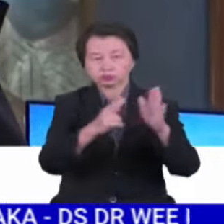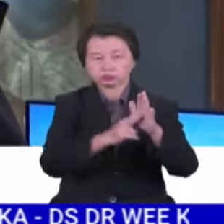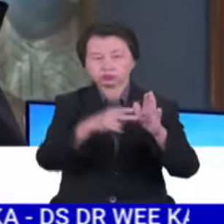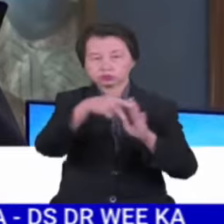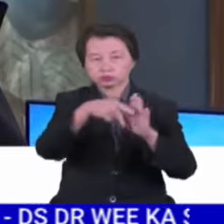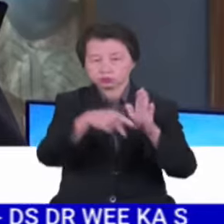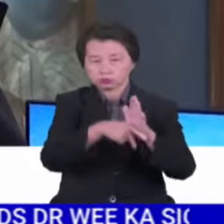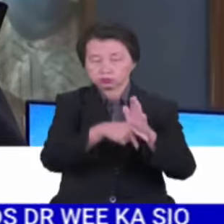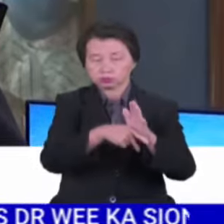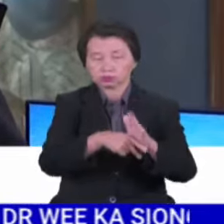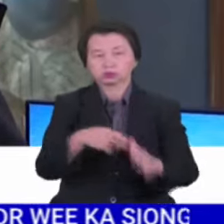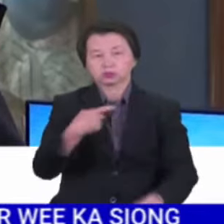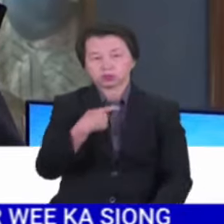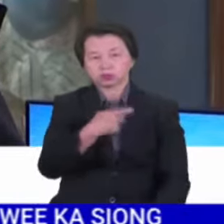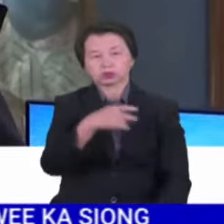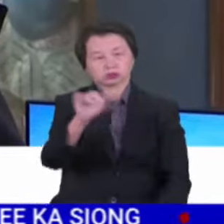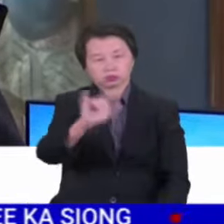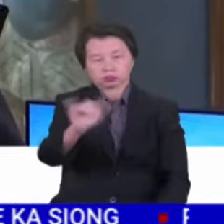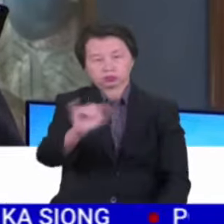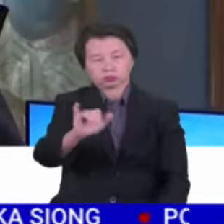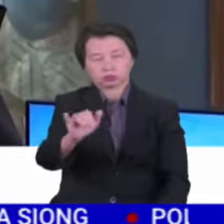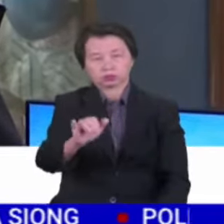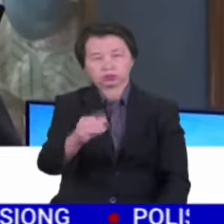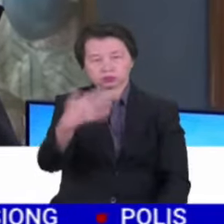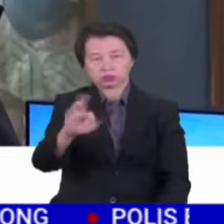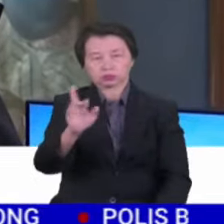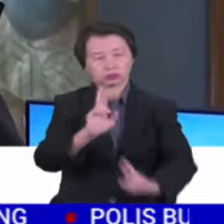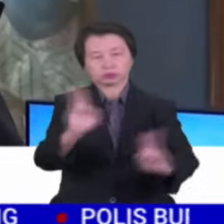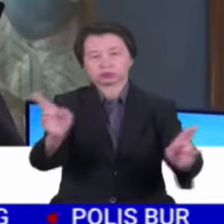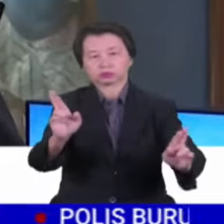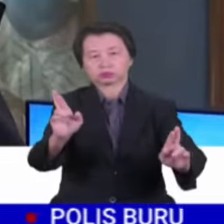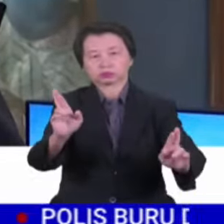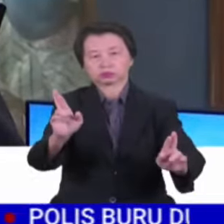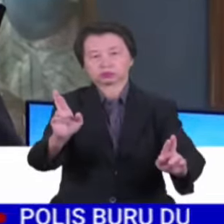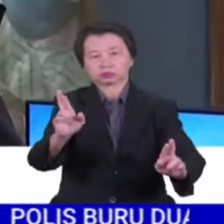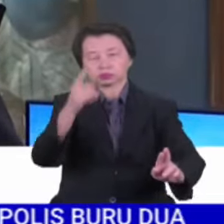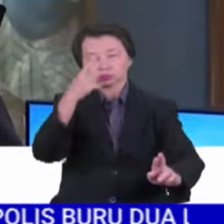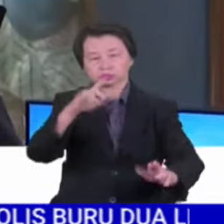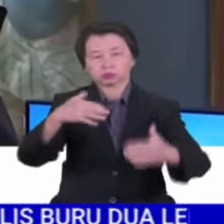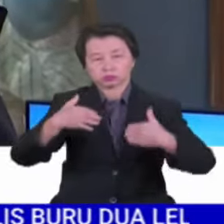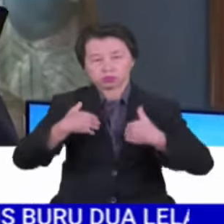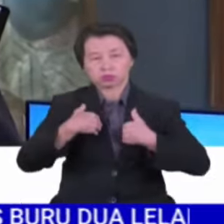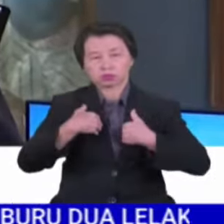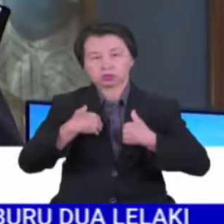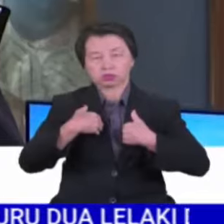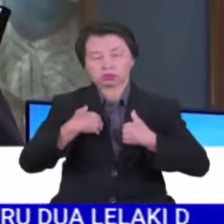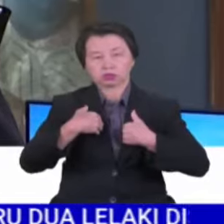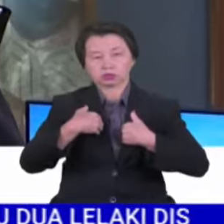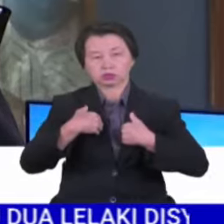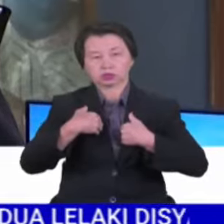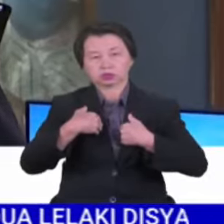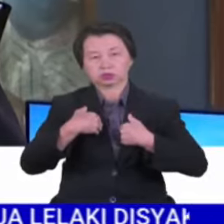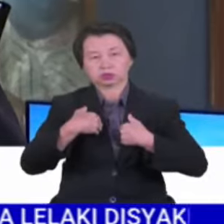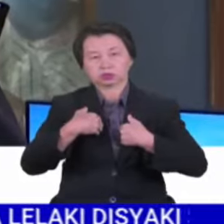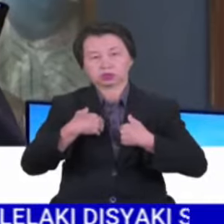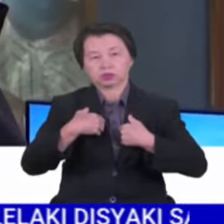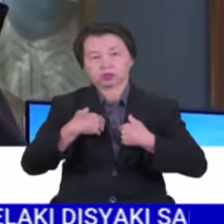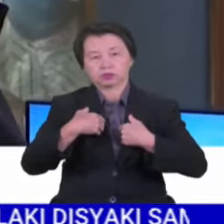undang-undang. Kita juga bersedia mengadakan ataupun mewujudkan